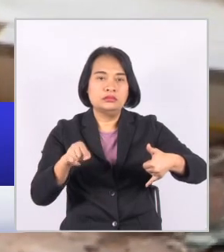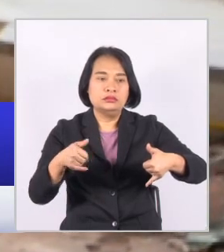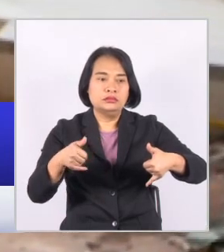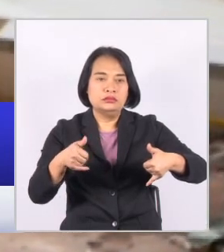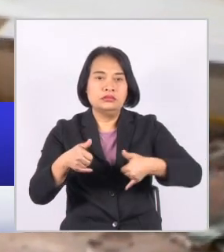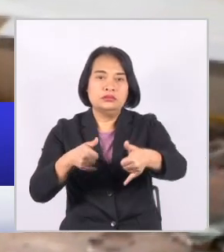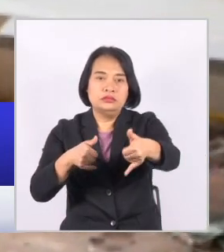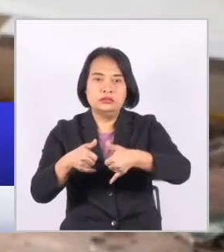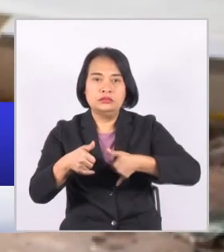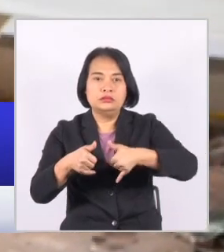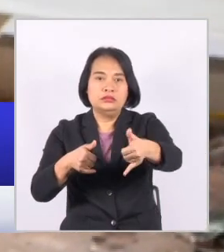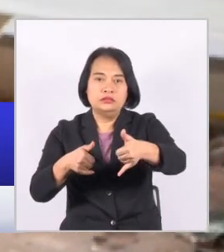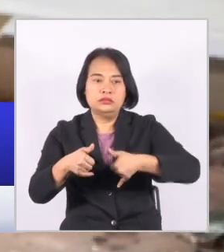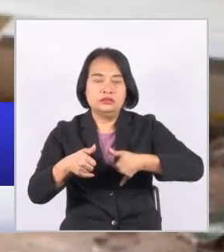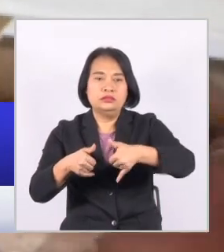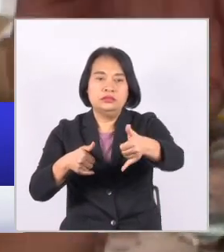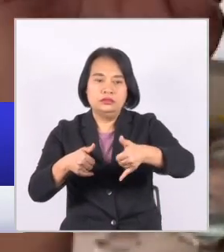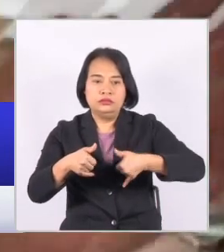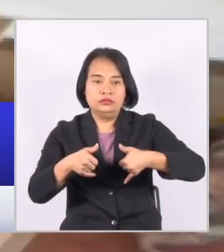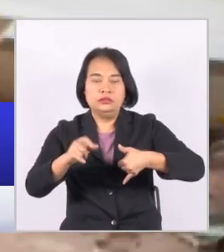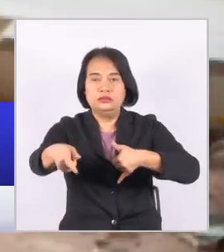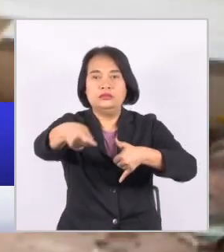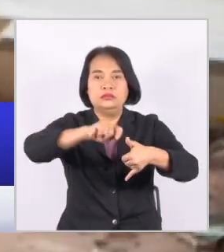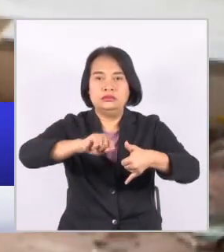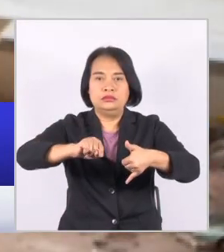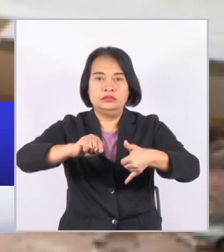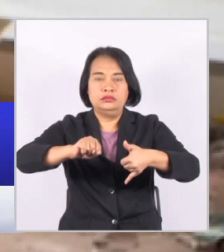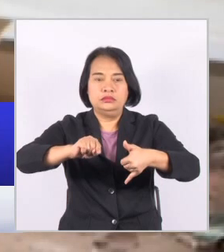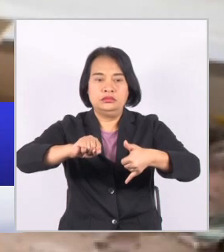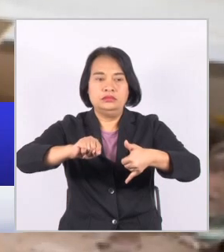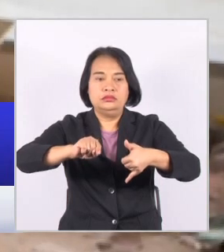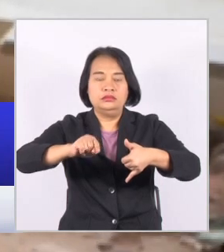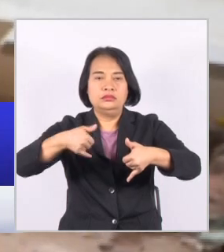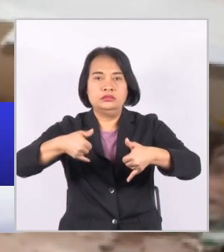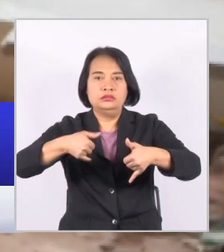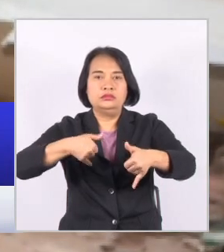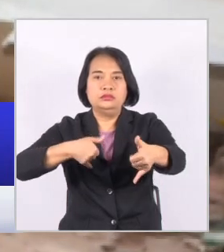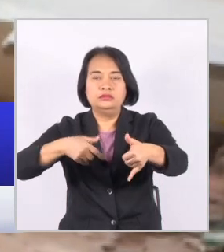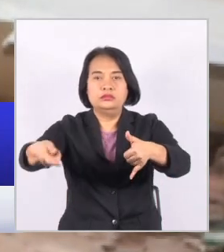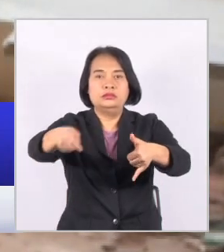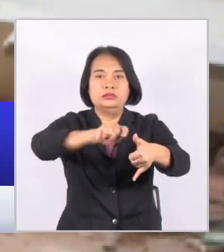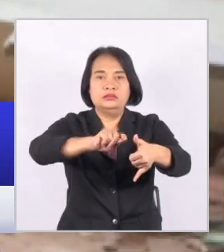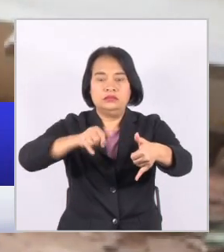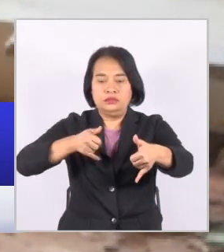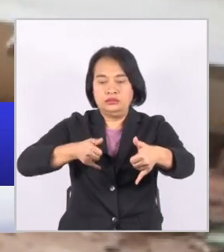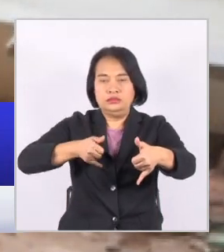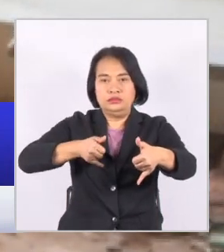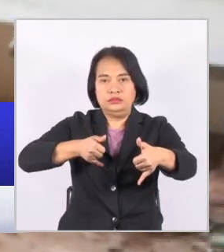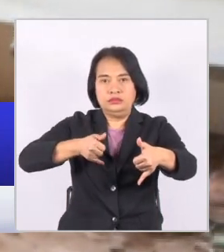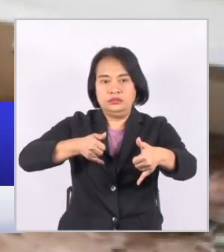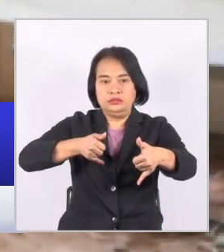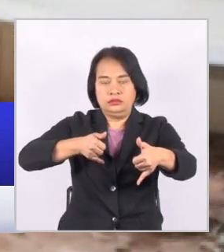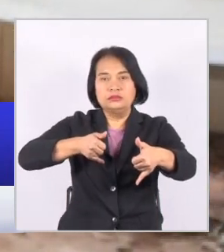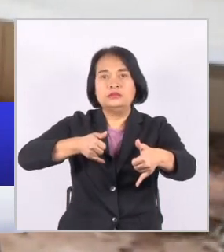แกเดินชักไปชักมาแบบนั้นเลยถึงก็กลลงมาจากกวนหนานใช่ไหมเขาจะมาถึงแกก่อนถึงก็ผมมันยืนหลังแกถ้าแกยืนเฉ